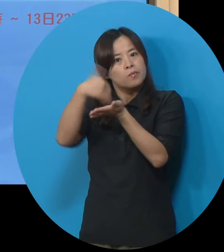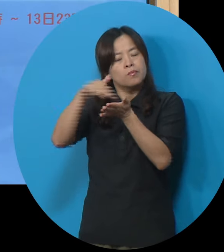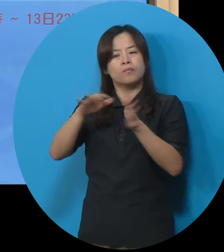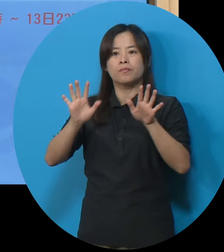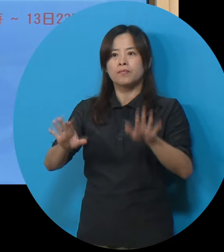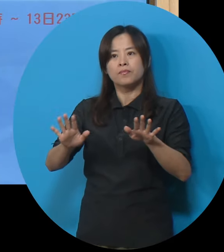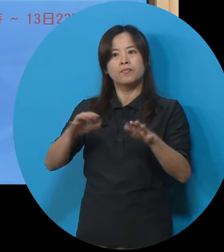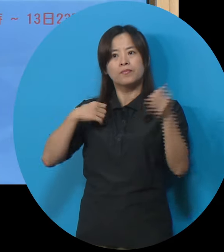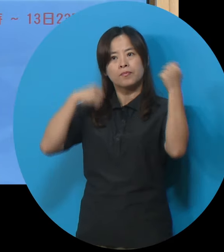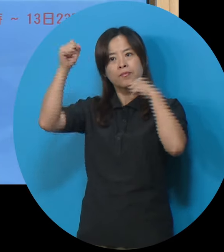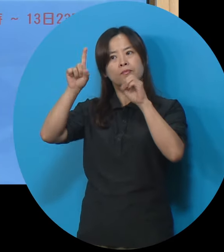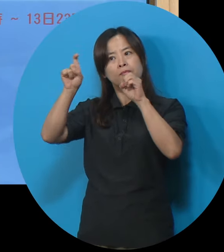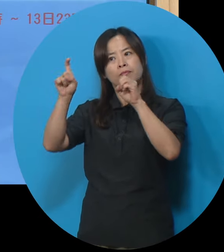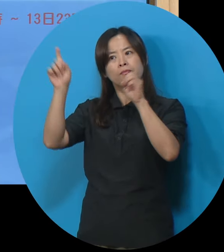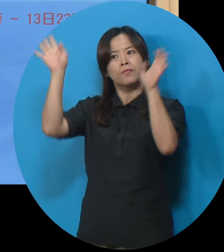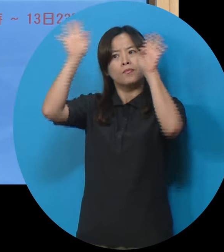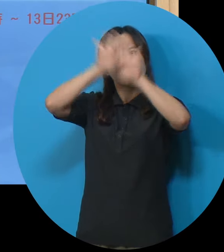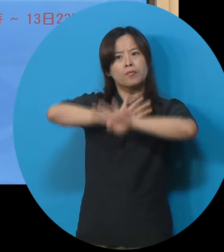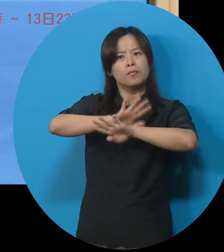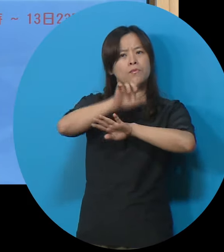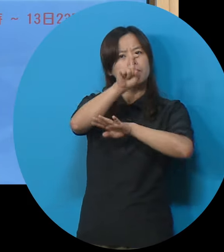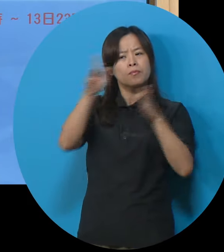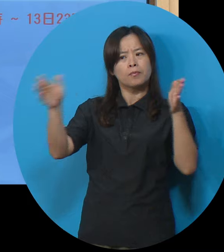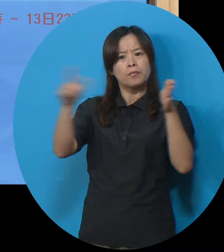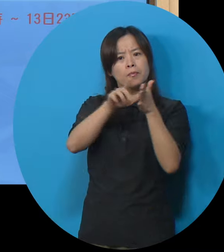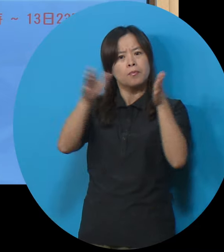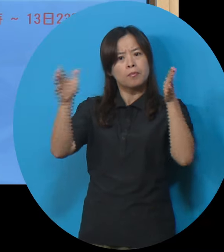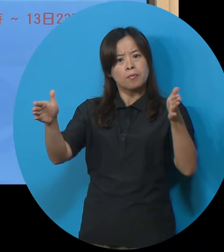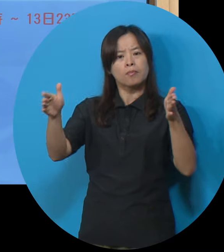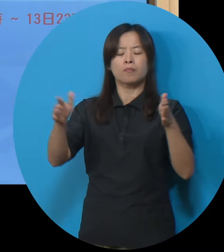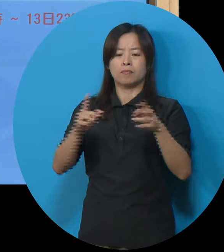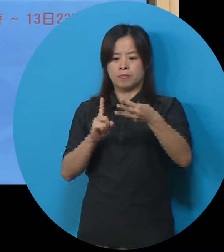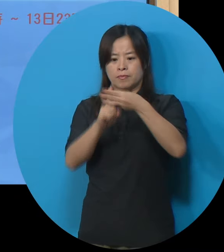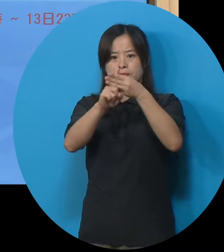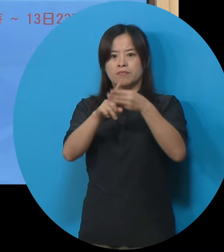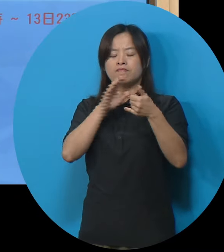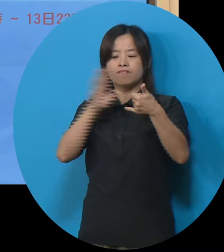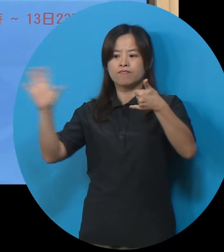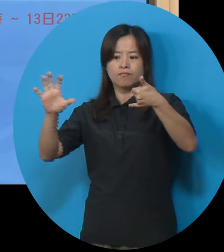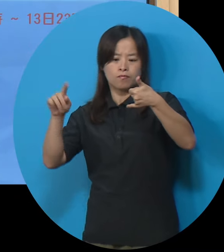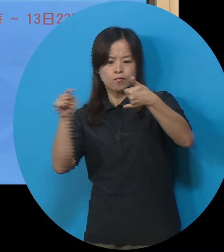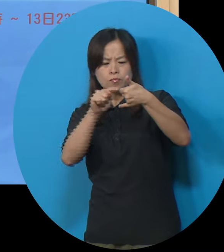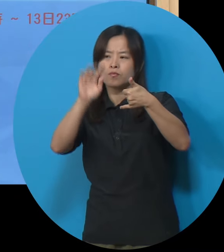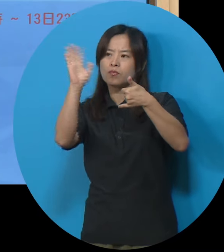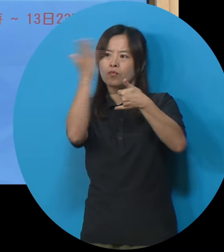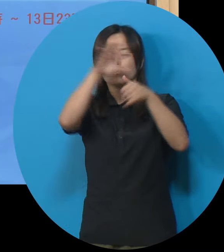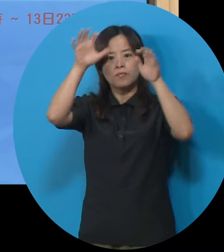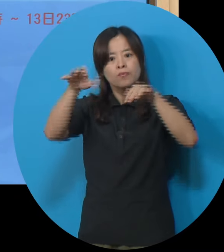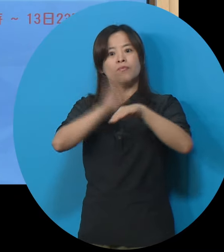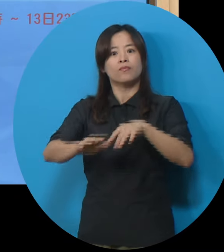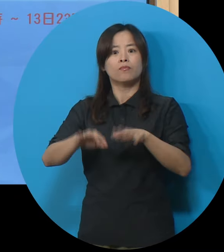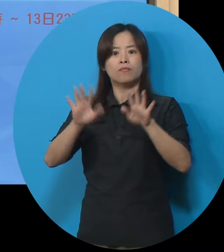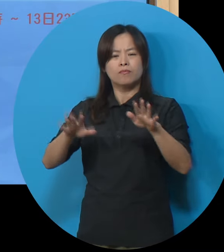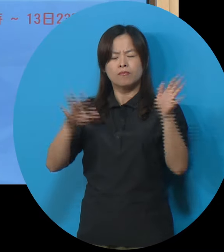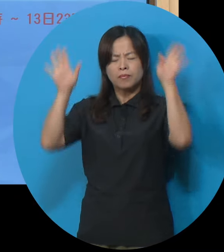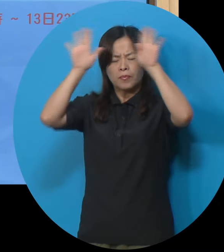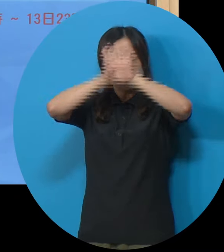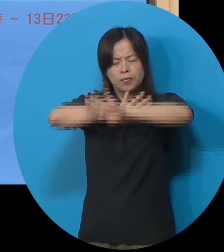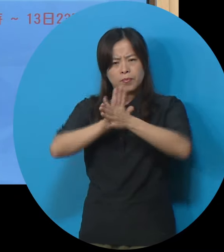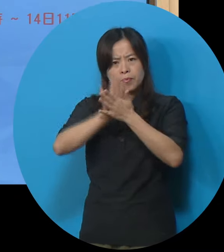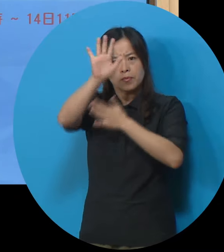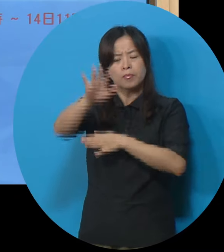今天上午11点到深夜11点左右这段过程主要是迎风面会有一些间歇性的雨势但是今天深夜